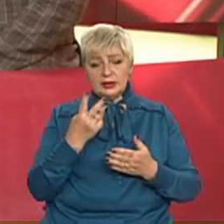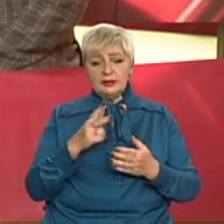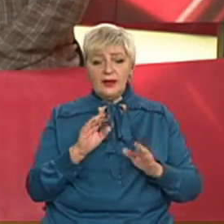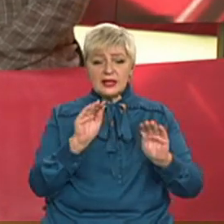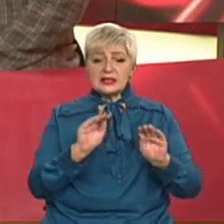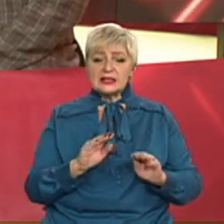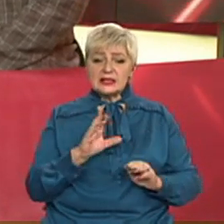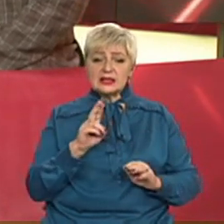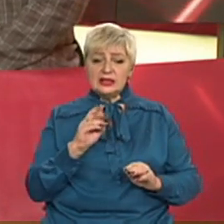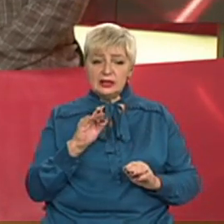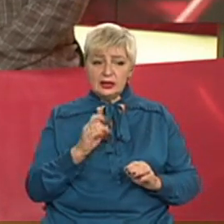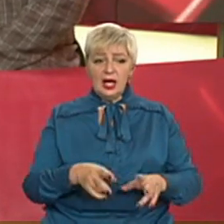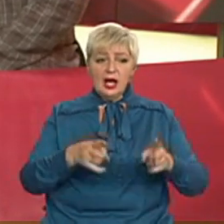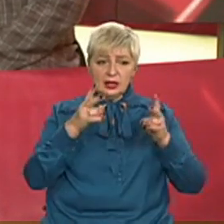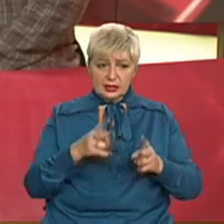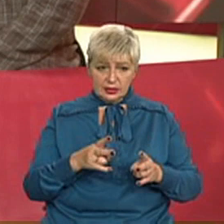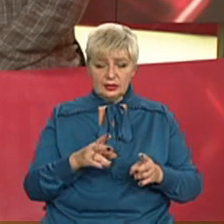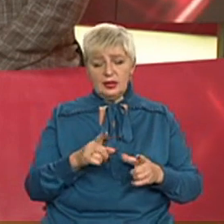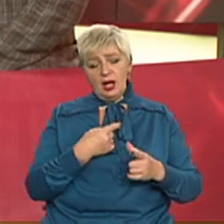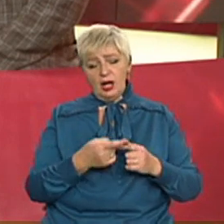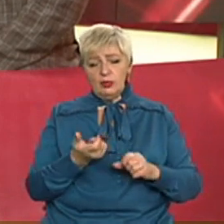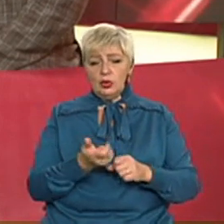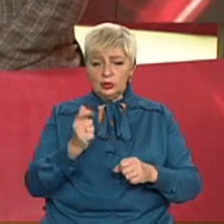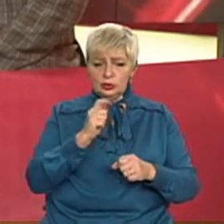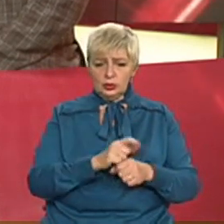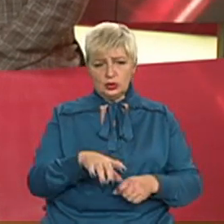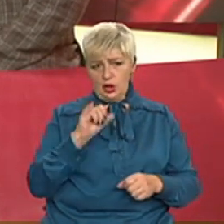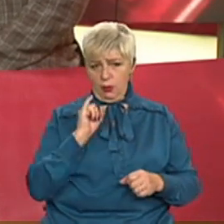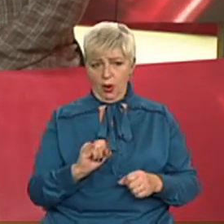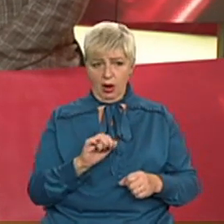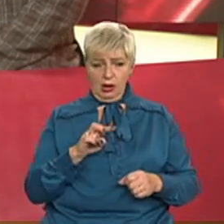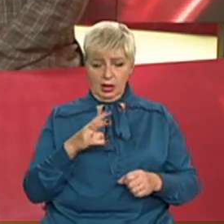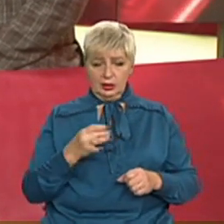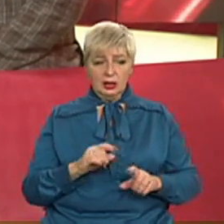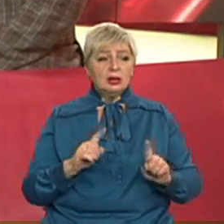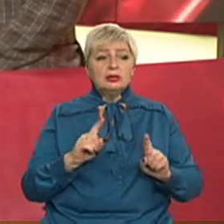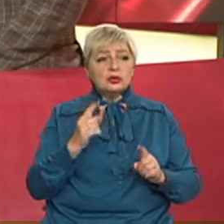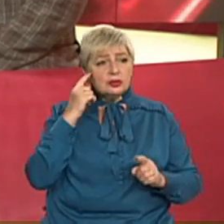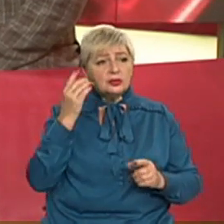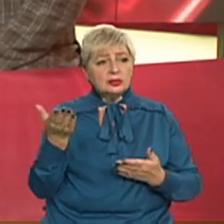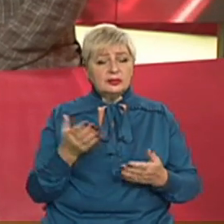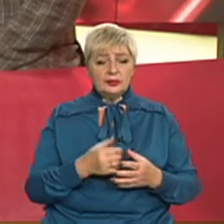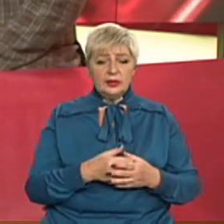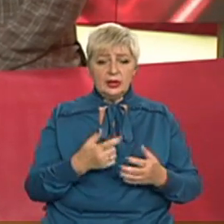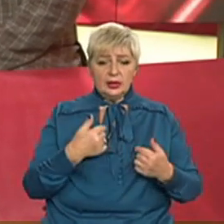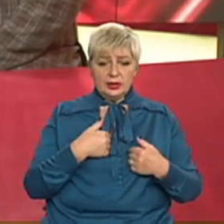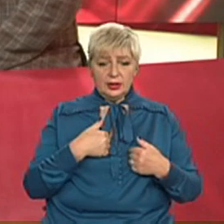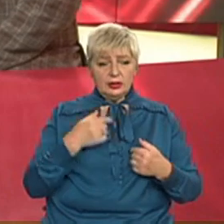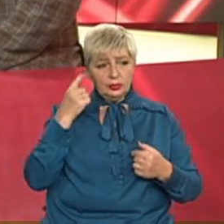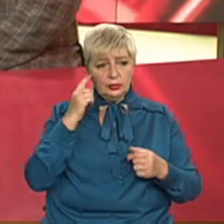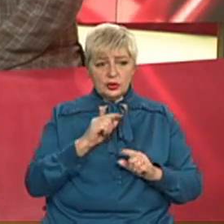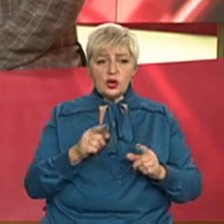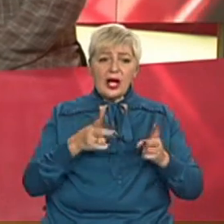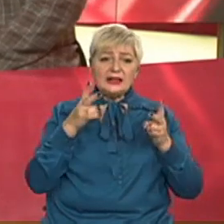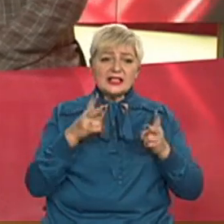місцевого самоврядування. Катастрофічний або дуже поганий. Це я вас цитую. Так. Поясніть, будь ласка, що ви мали на увазі? Маю сподівання, що катастрофічного